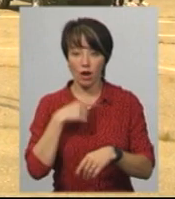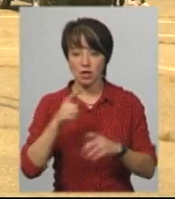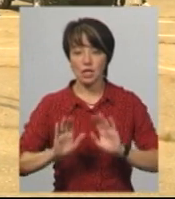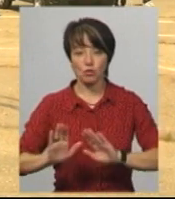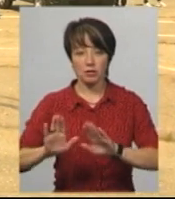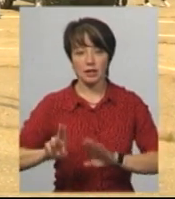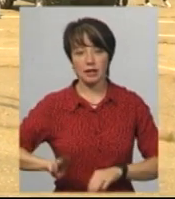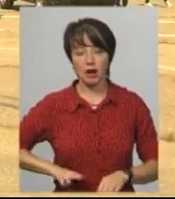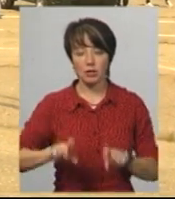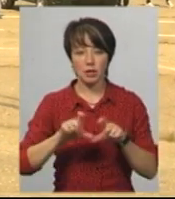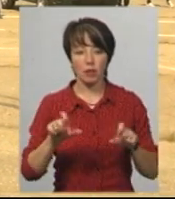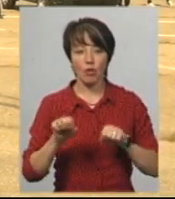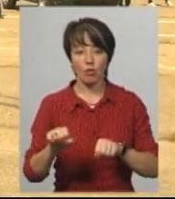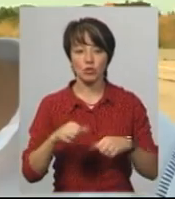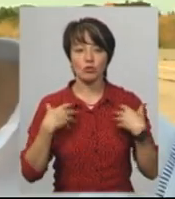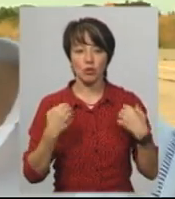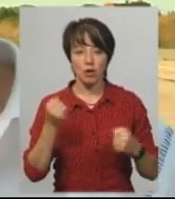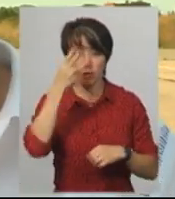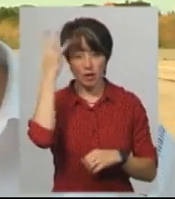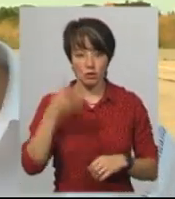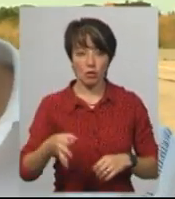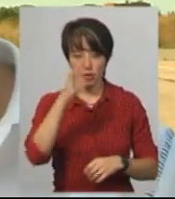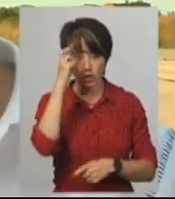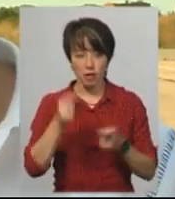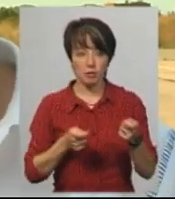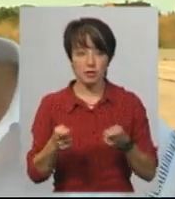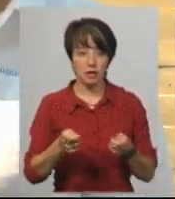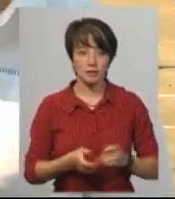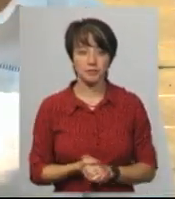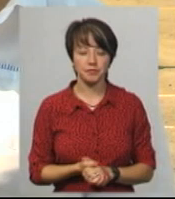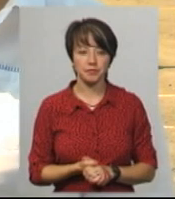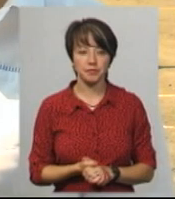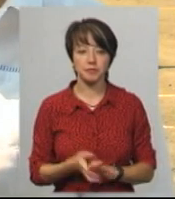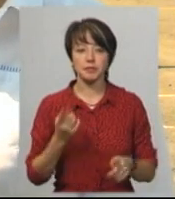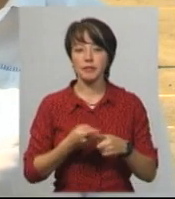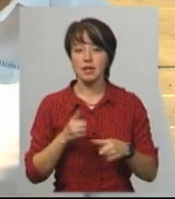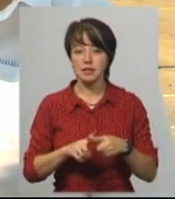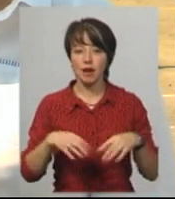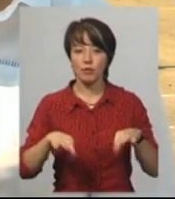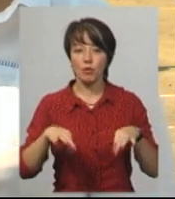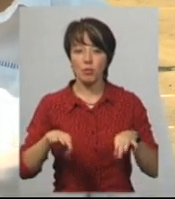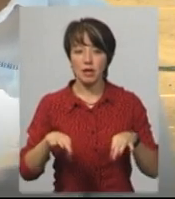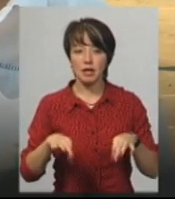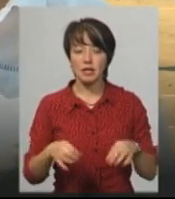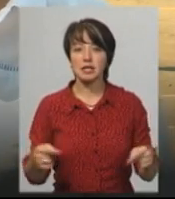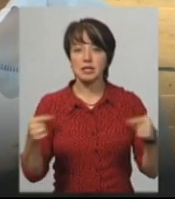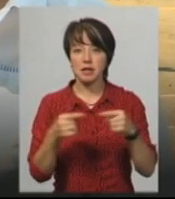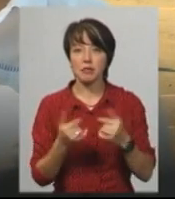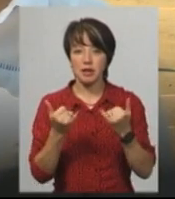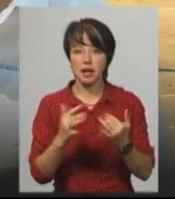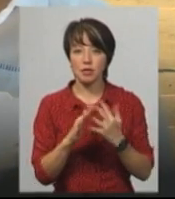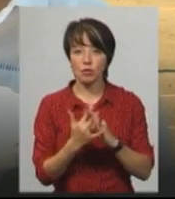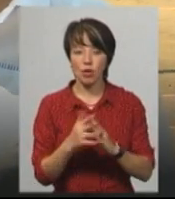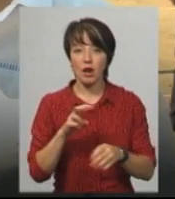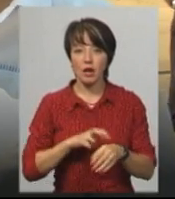заступник директора департаменту охорони здоров'я Хмельницької облдержадміністрації Наталя Федів. Це автомобілі саме для сільського лікаря